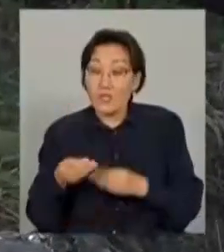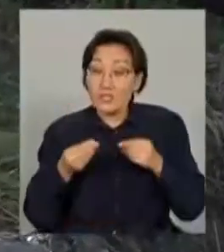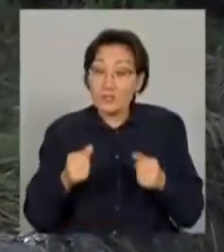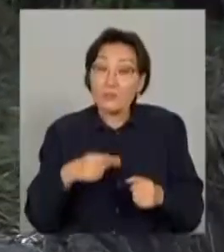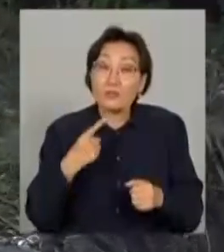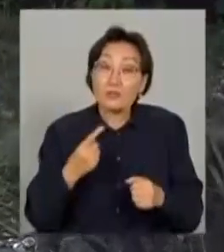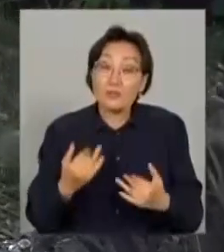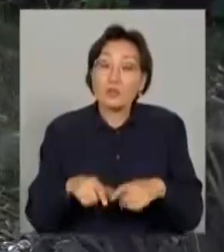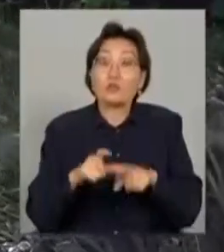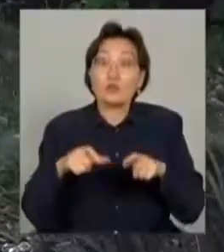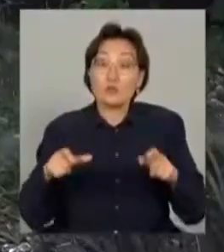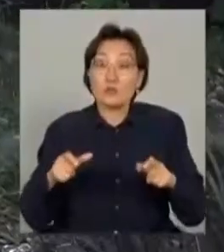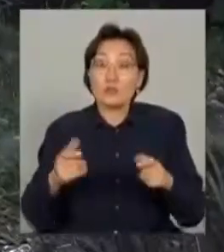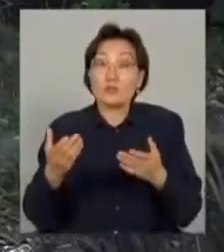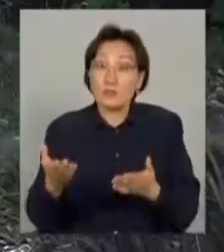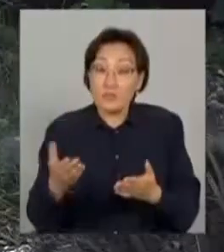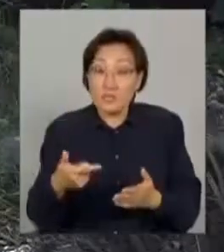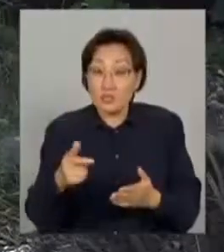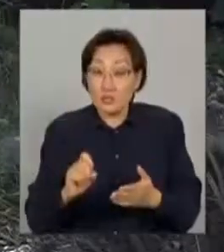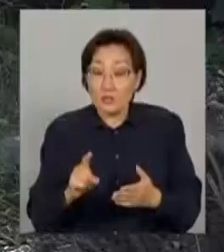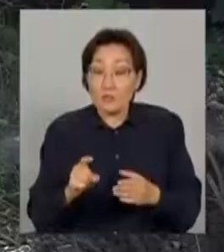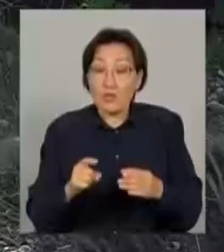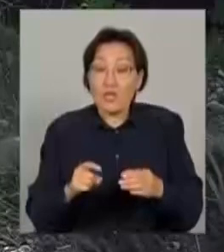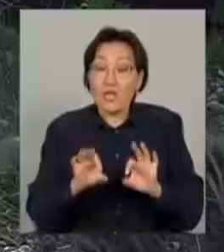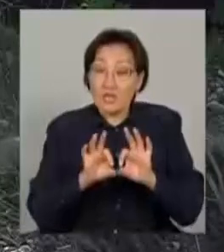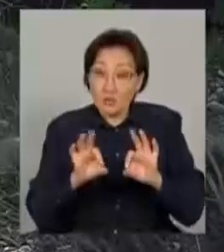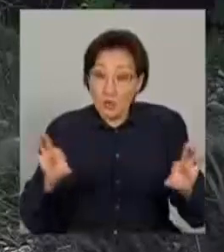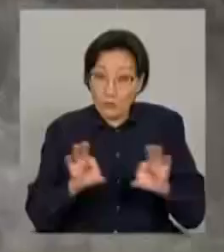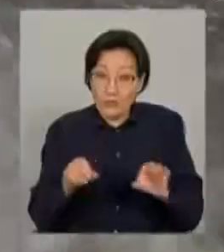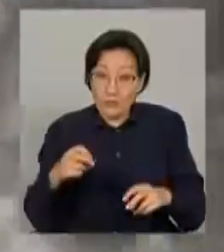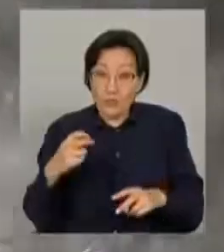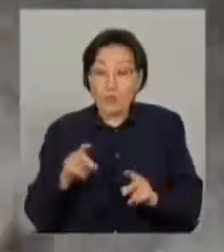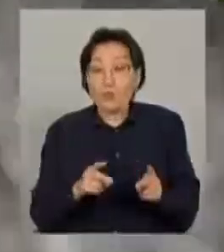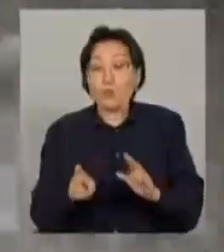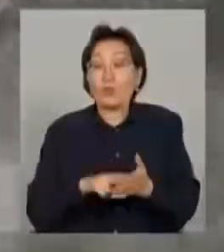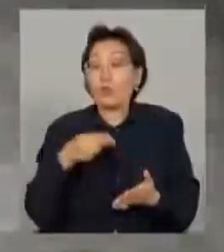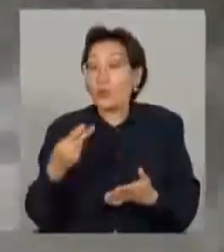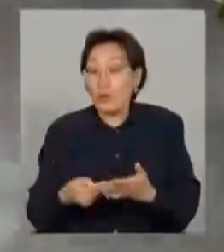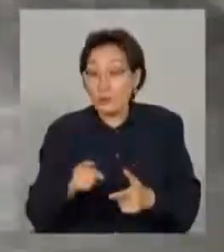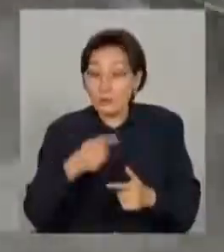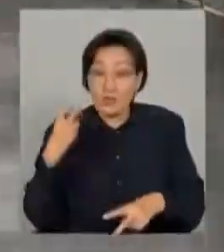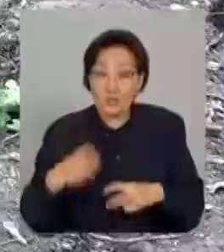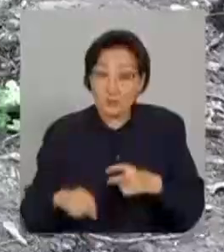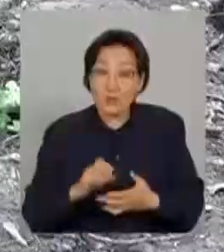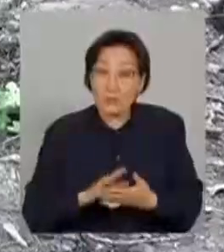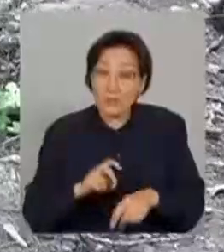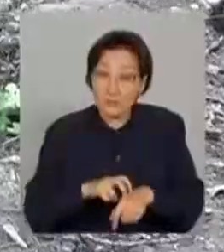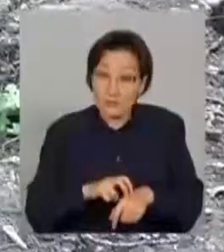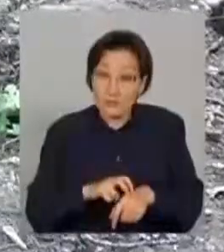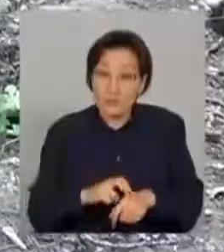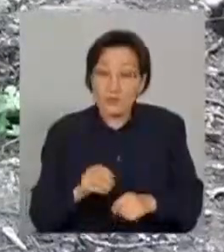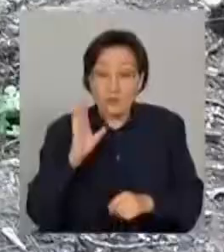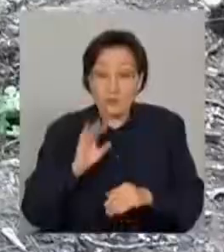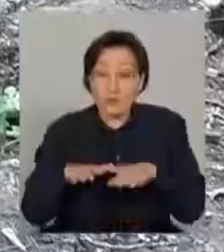дейді. Енді тұрғындар дәл мына газдың тұғыры құлап кете ме деп қорқып отыр. Ондай жағдайда болған дейді жұрт. Су тасығалы